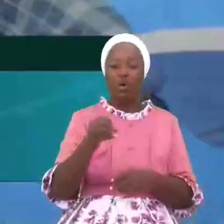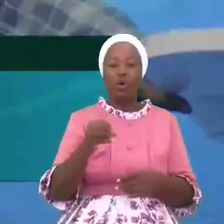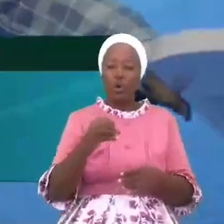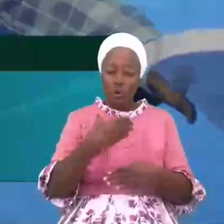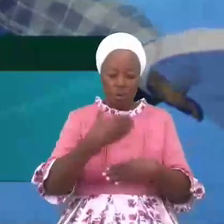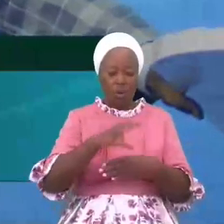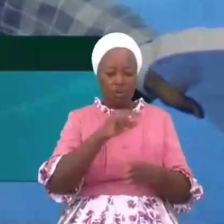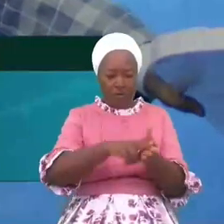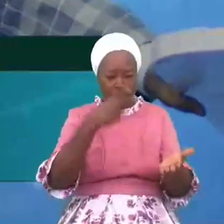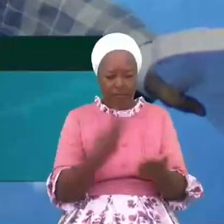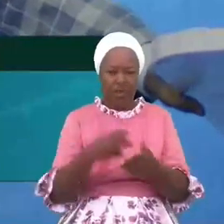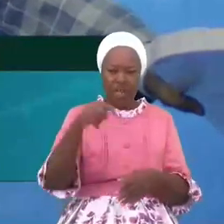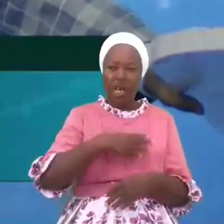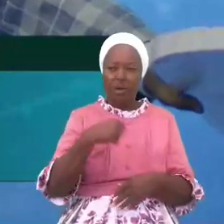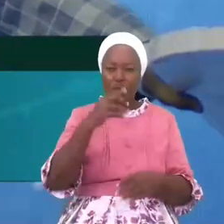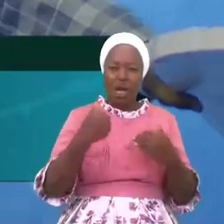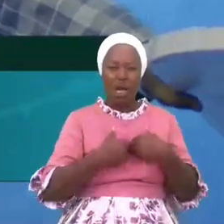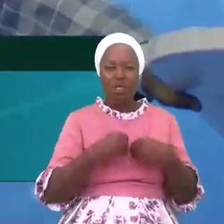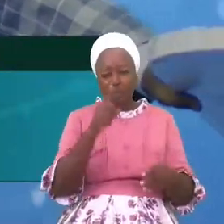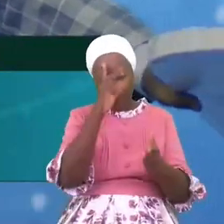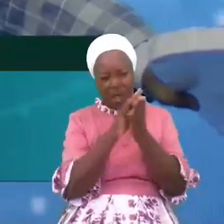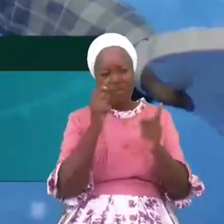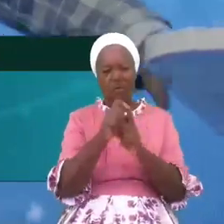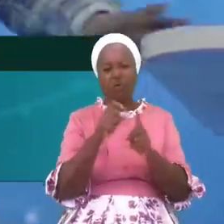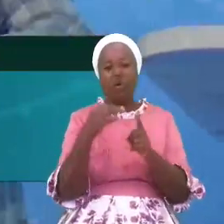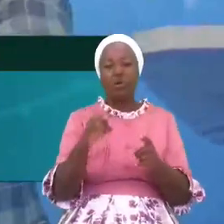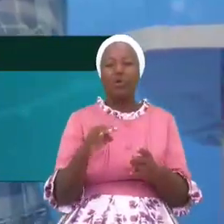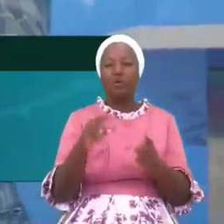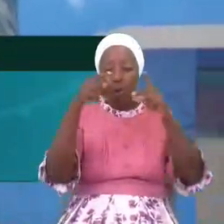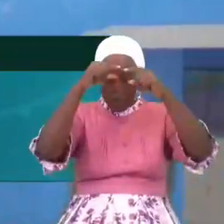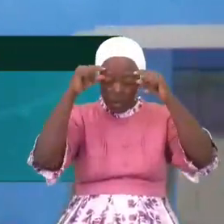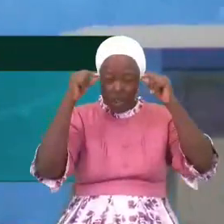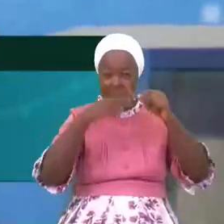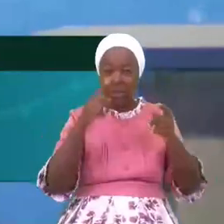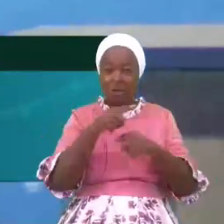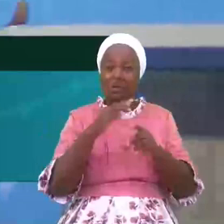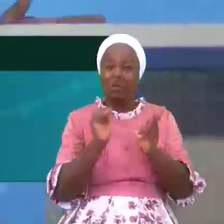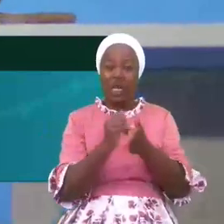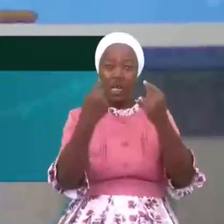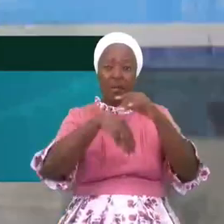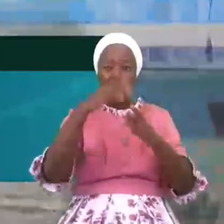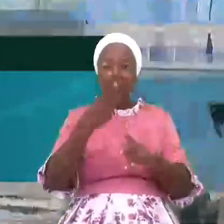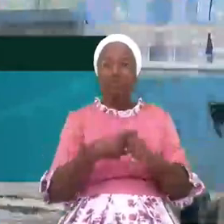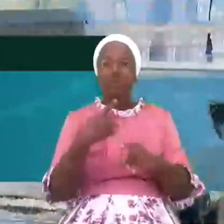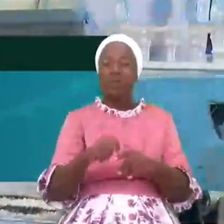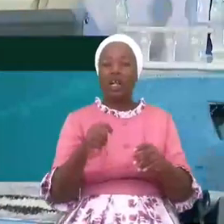s'écrouler. Qui a cru à le rapport de Moïse, c'est ceux qui se croient. Ils sont sortis de la captivité.